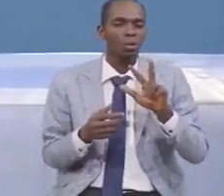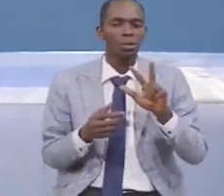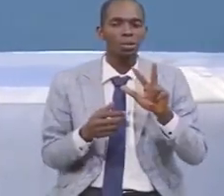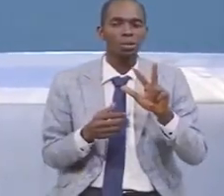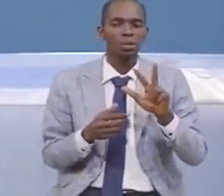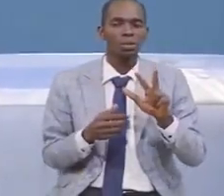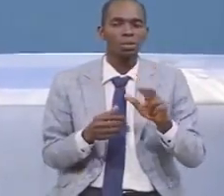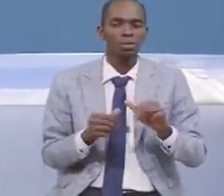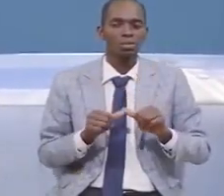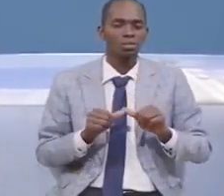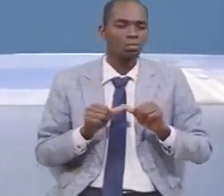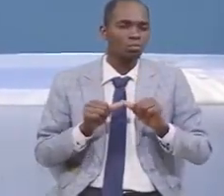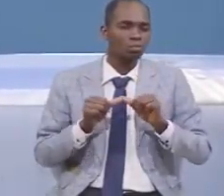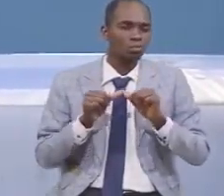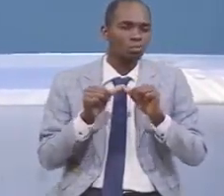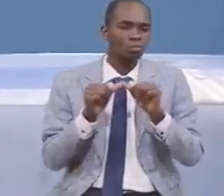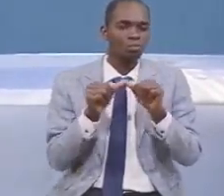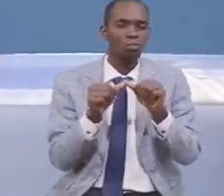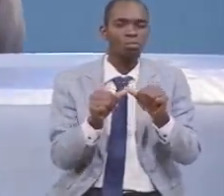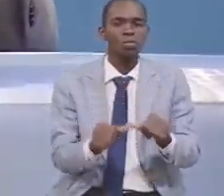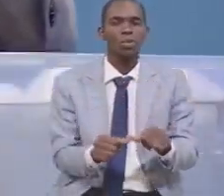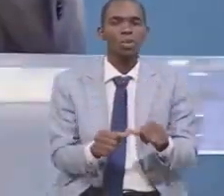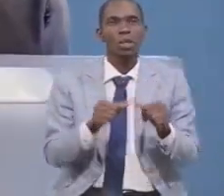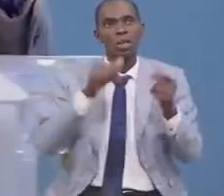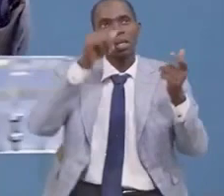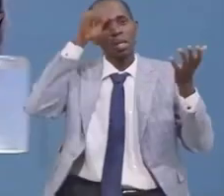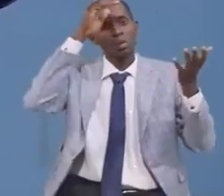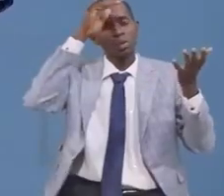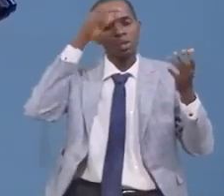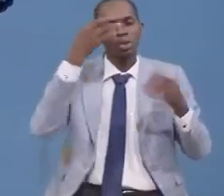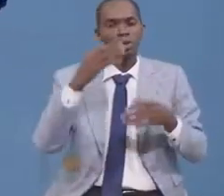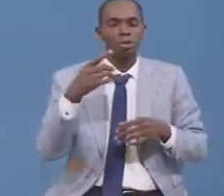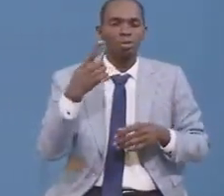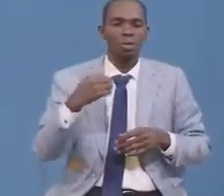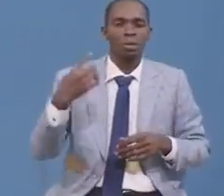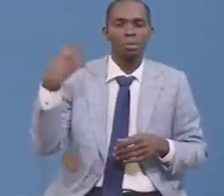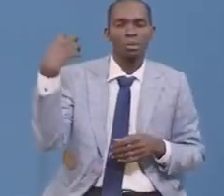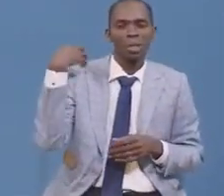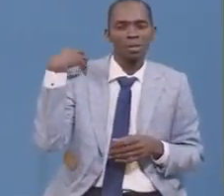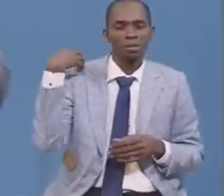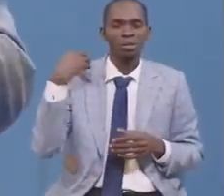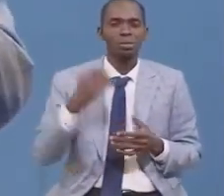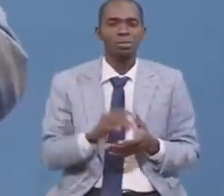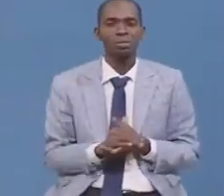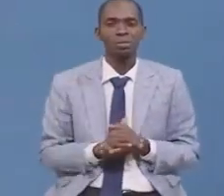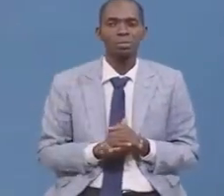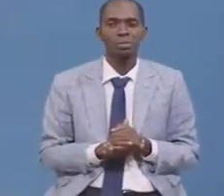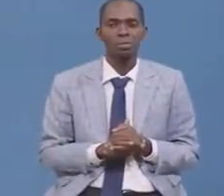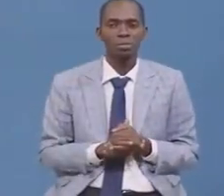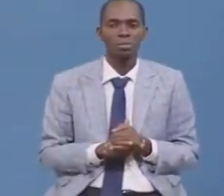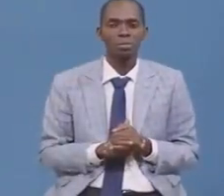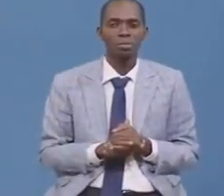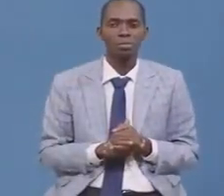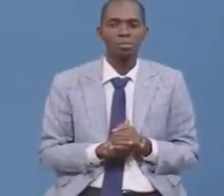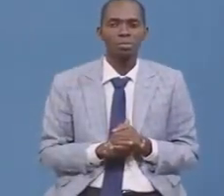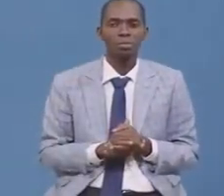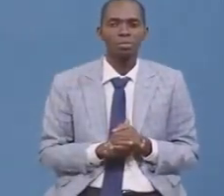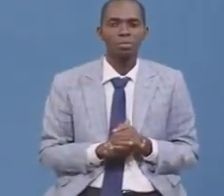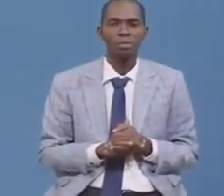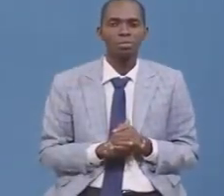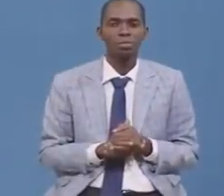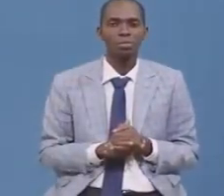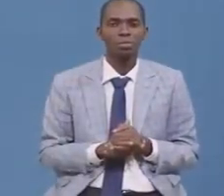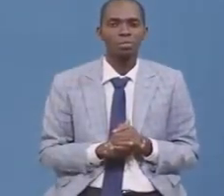at steadfast expectation of the master. మన యజమాని ఎదురు చూస్తూ ఉన్న స్థిరత్వాన్ని